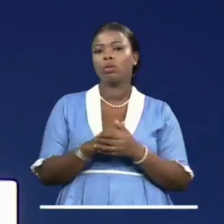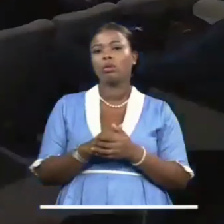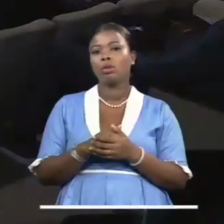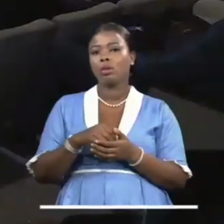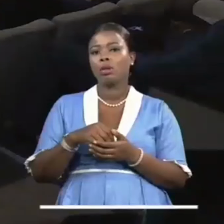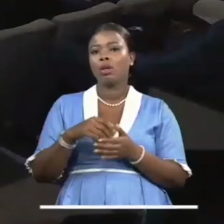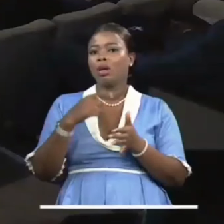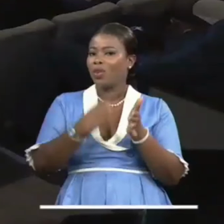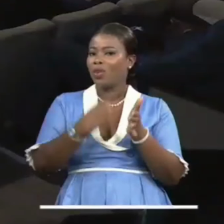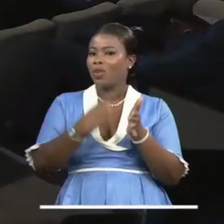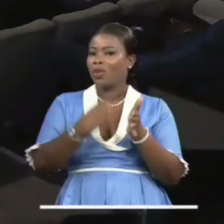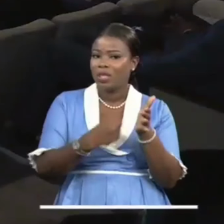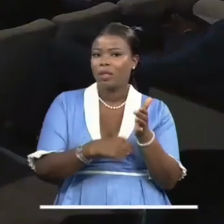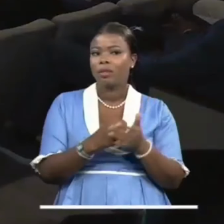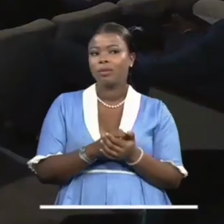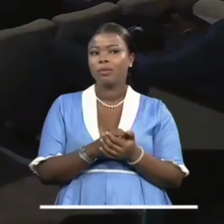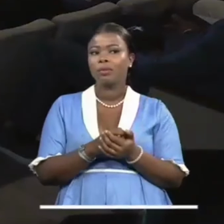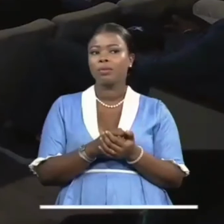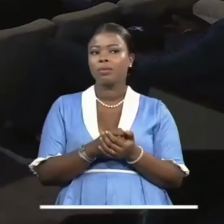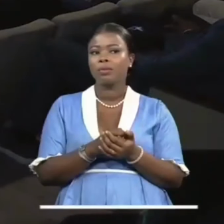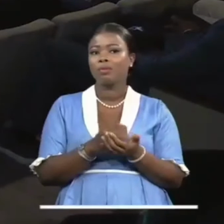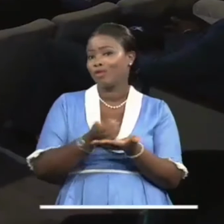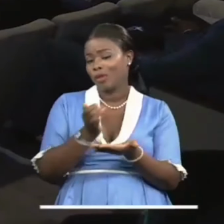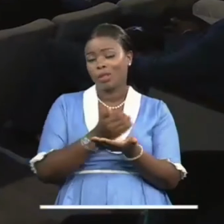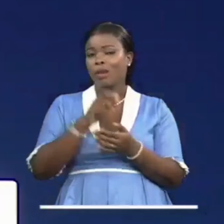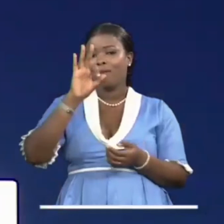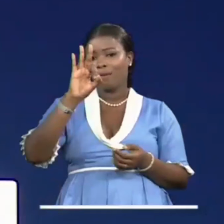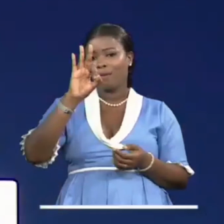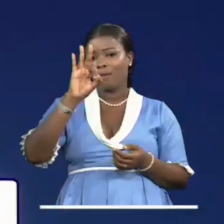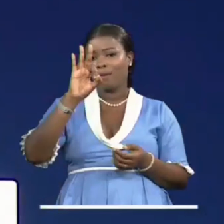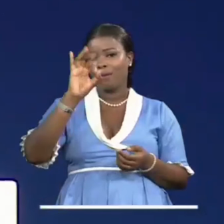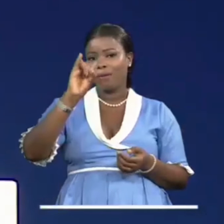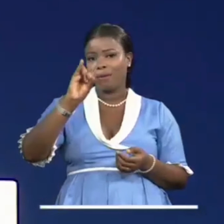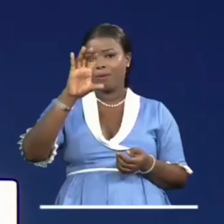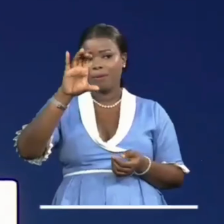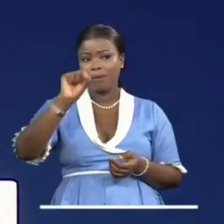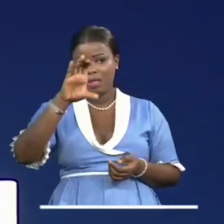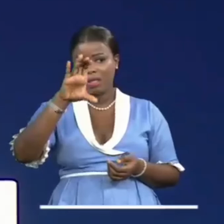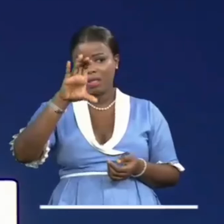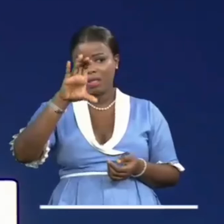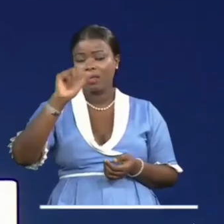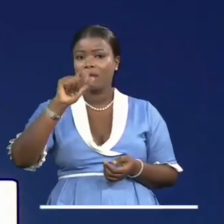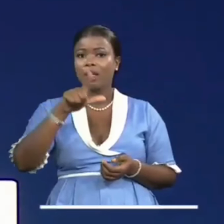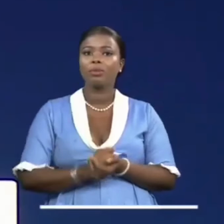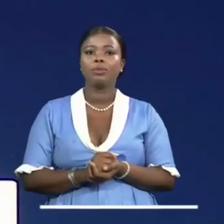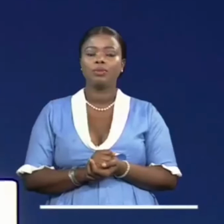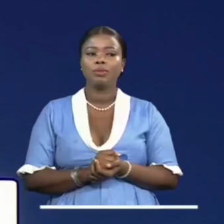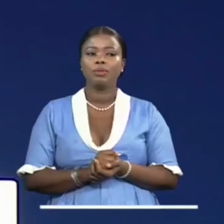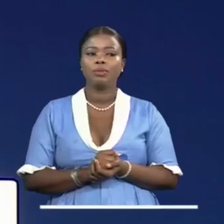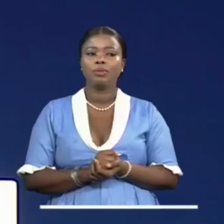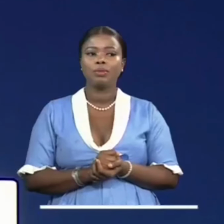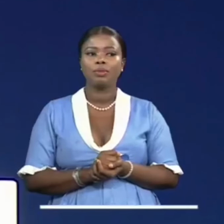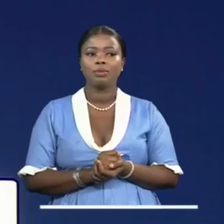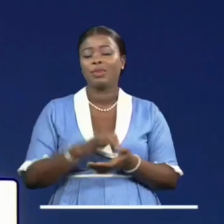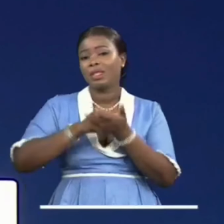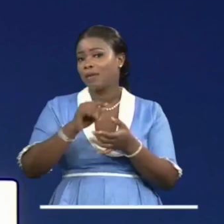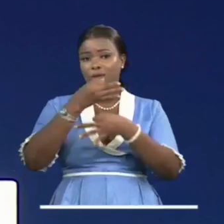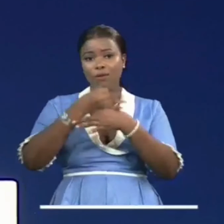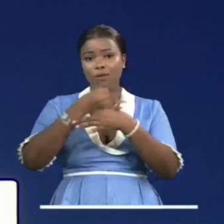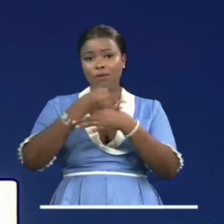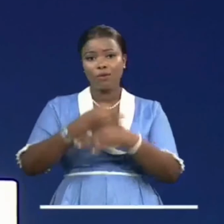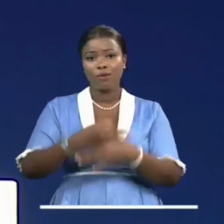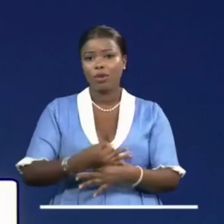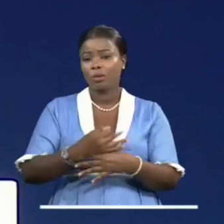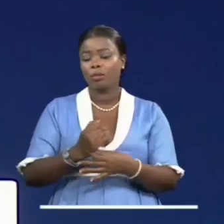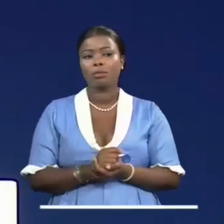appelle les dépenses fiscales les exonérations il faut les rationaliser lutter contre la frate et l'évasion fiscale c'est fondamental et même les recettes